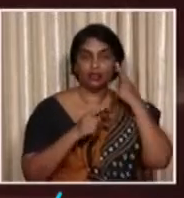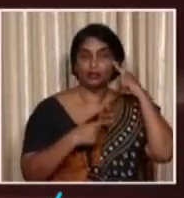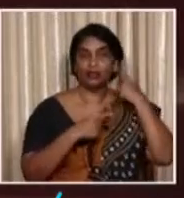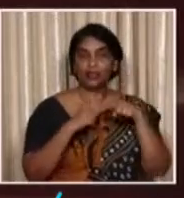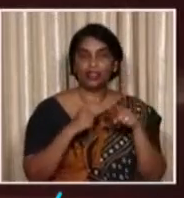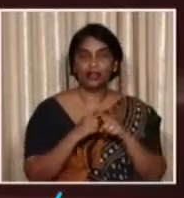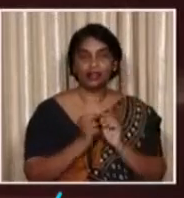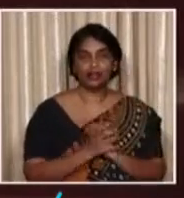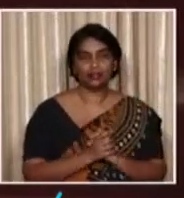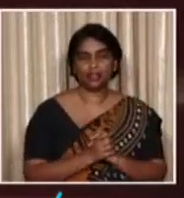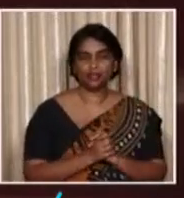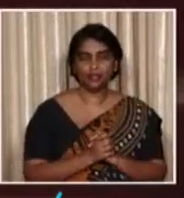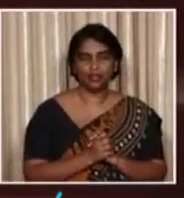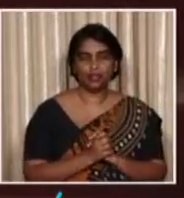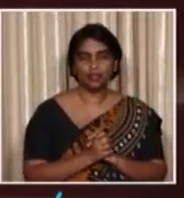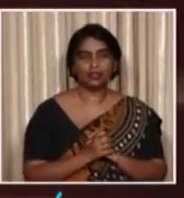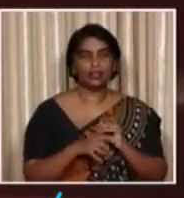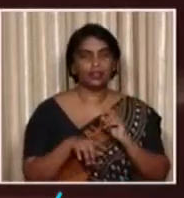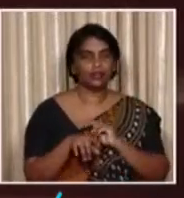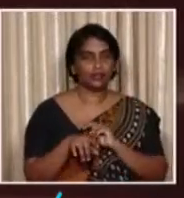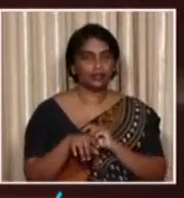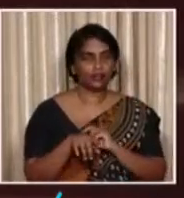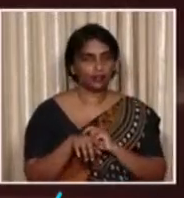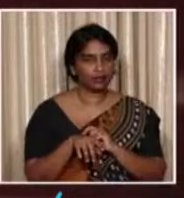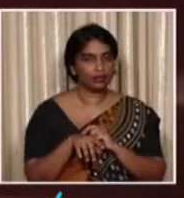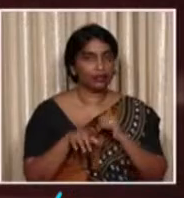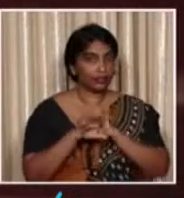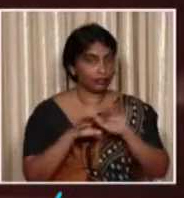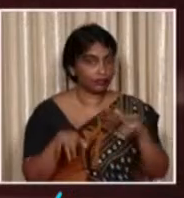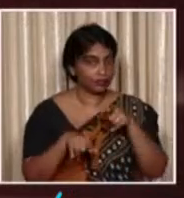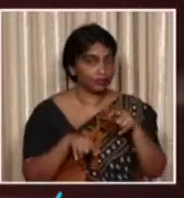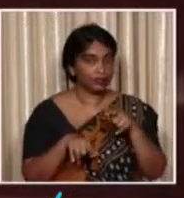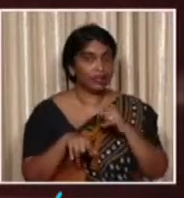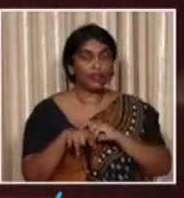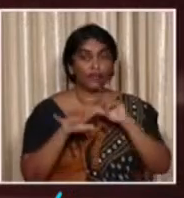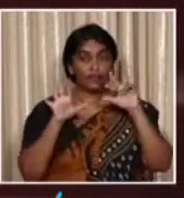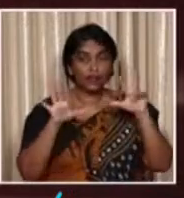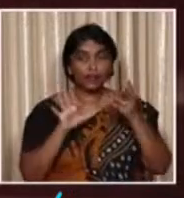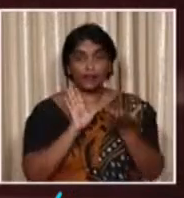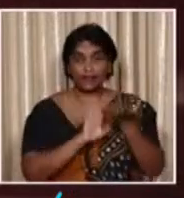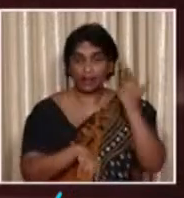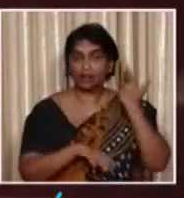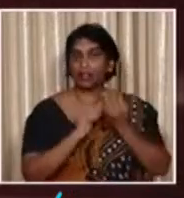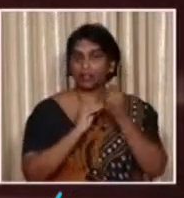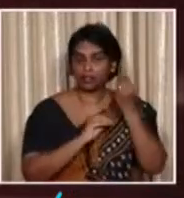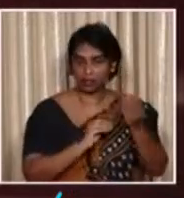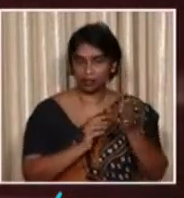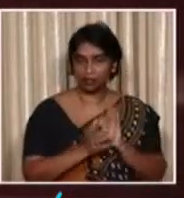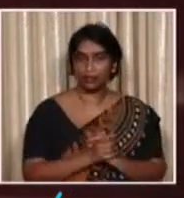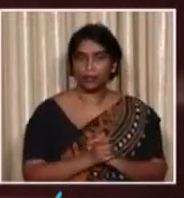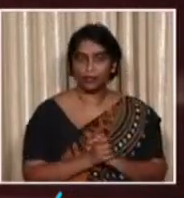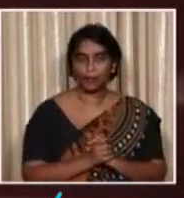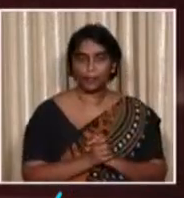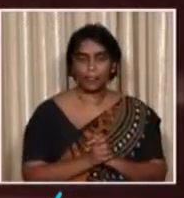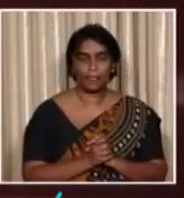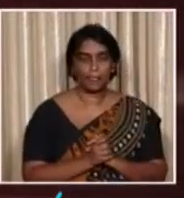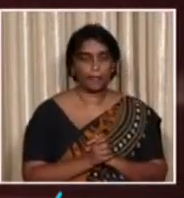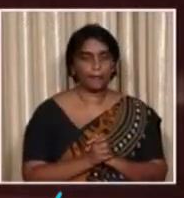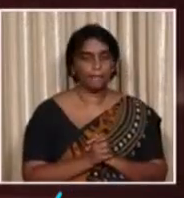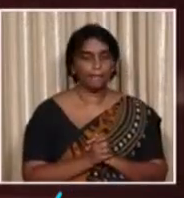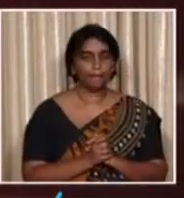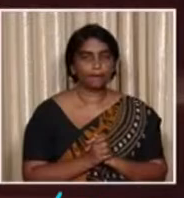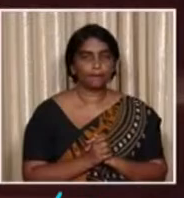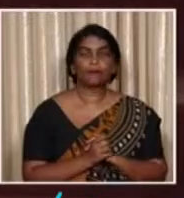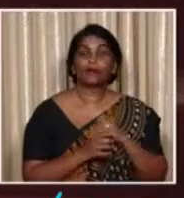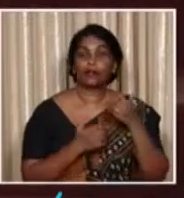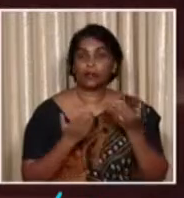up. We have given 8 more minutes more than the. We will reduce from our side that, don't worry. I will take the responsibility. Etakota